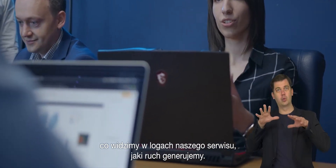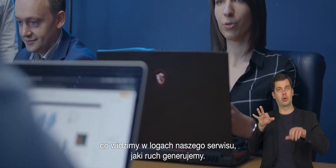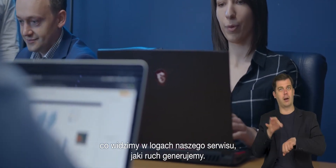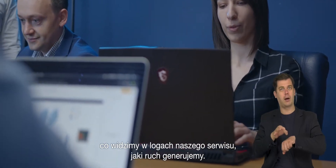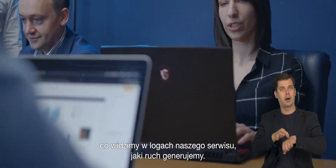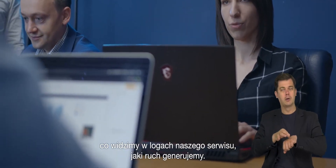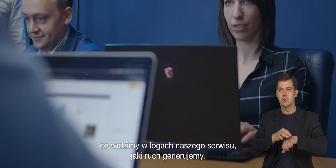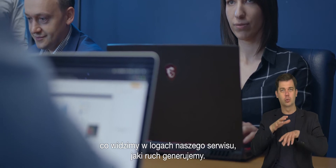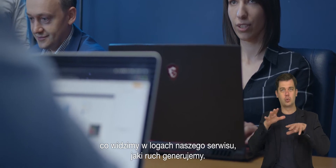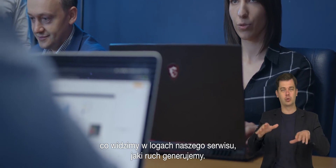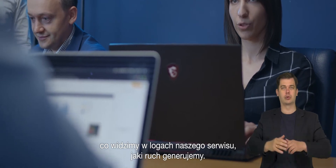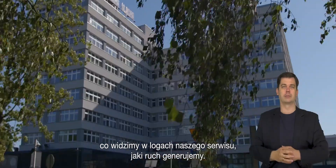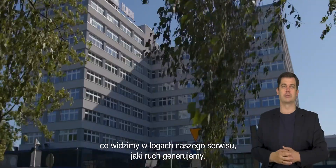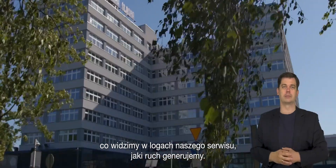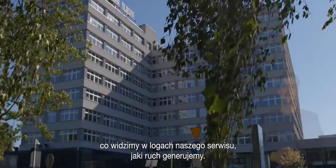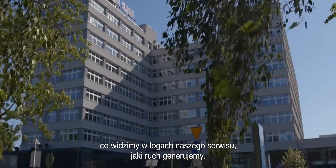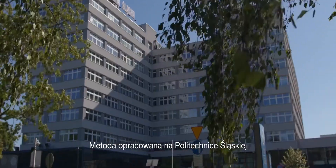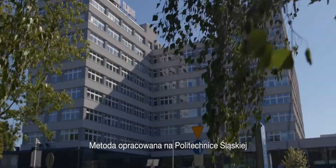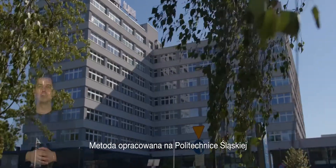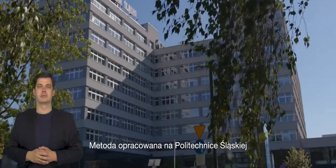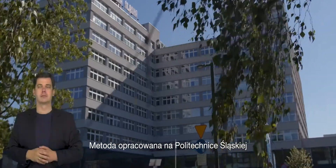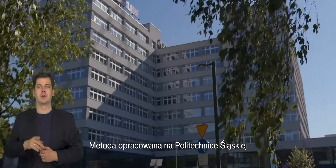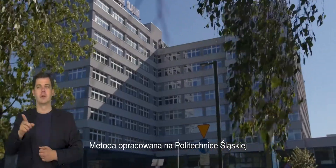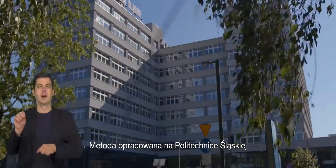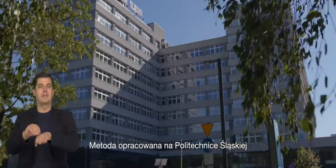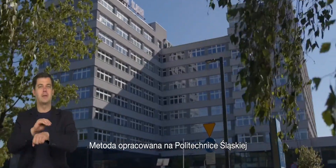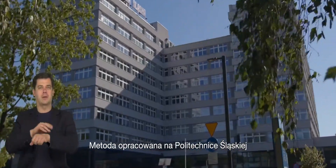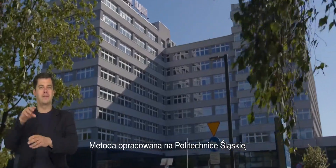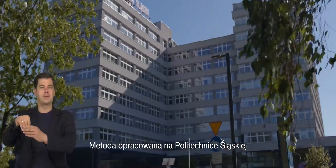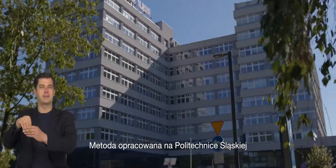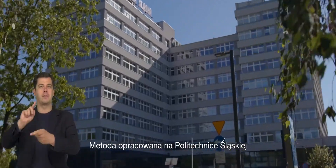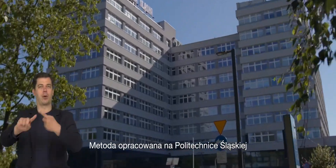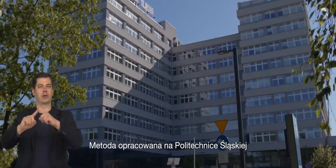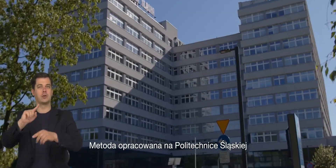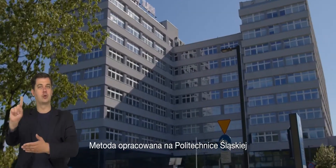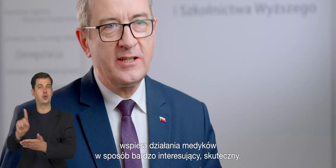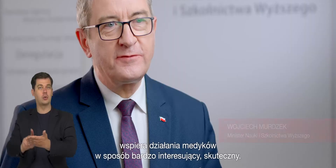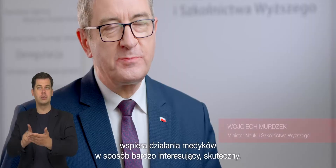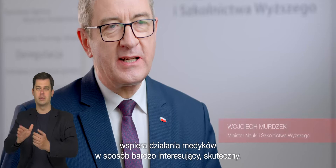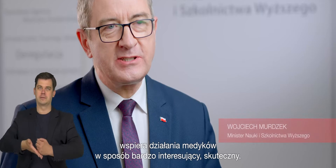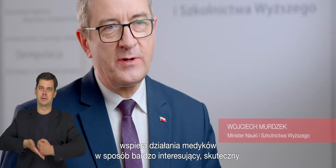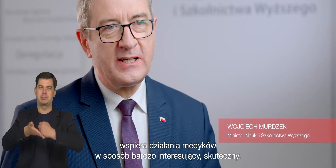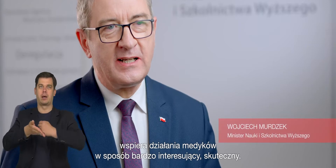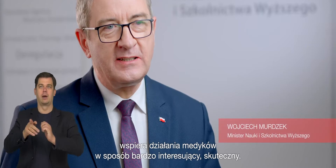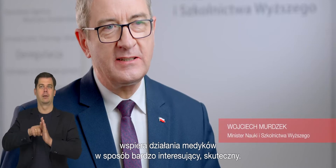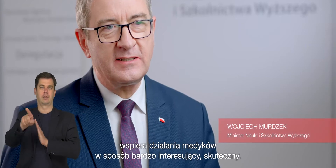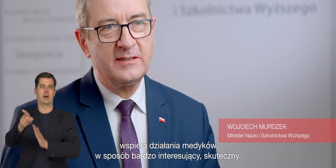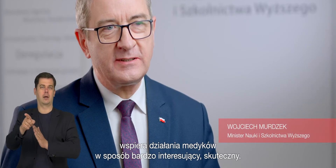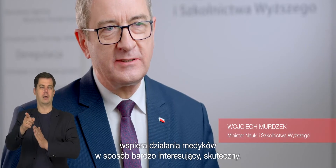naszego serwisu, jaki ruch generujemy. Metoda opracowana na Politechnice Śląskiej wspiera